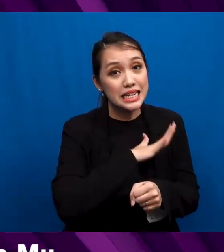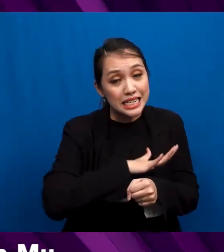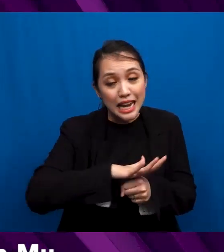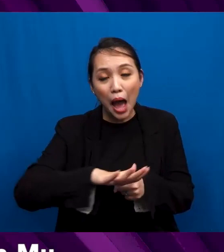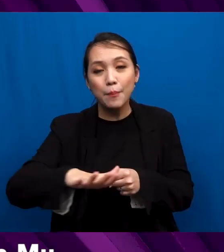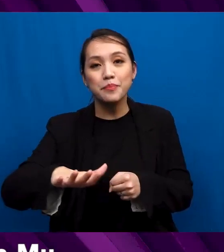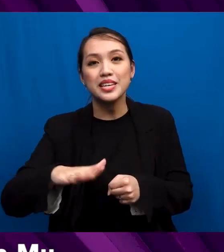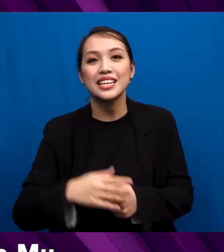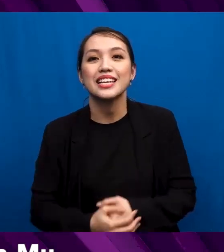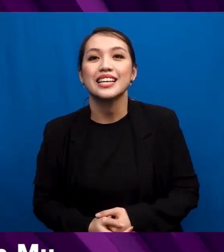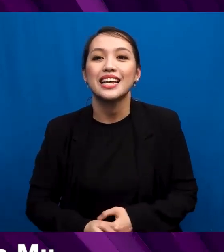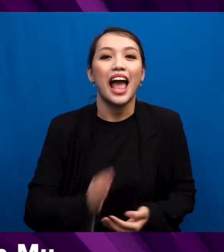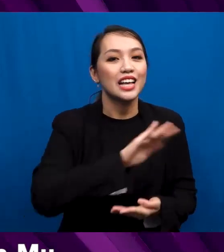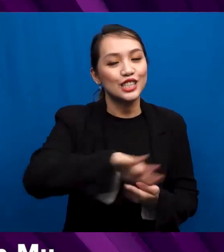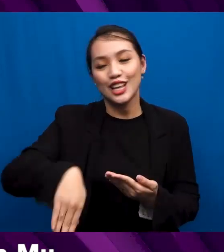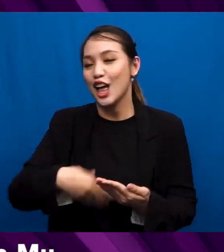Mari genapi